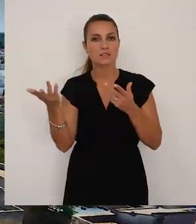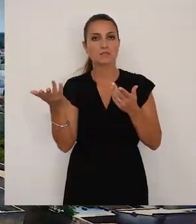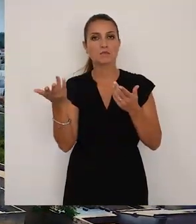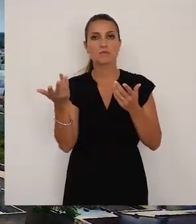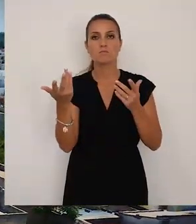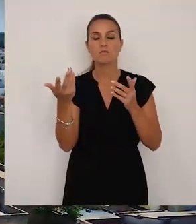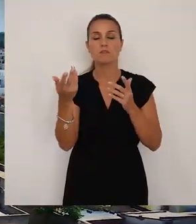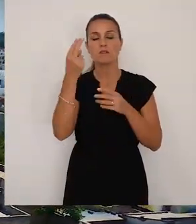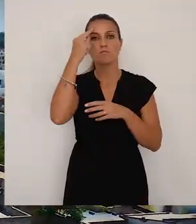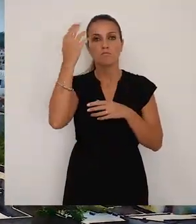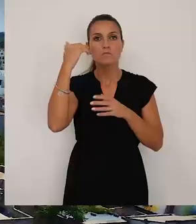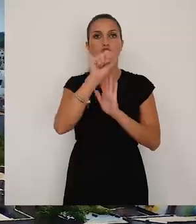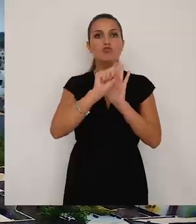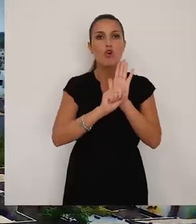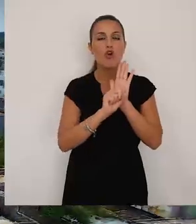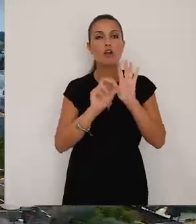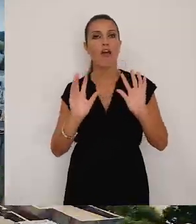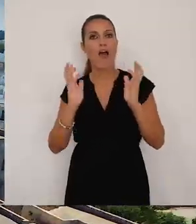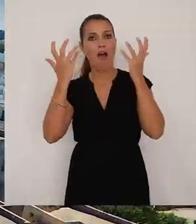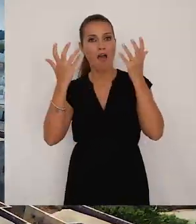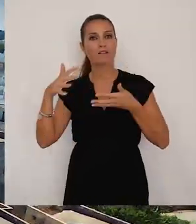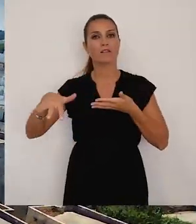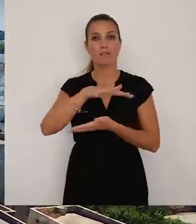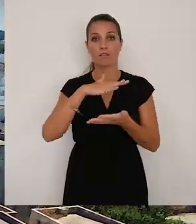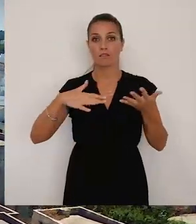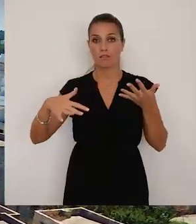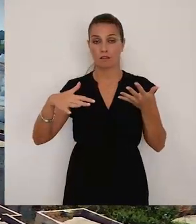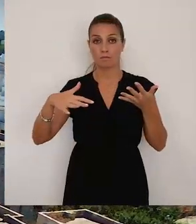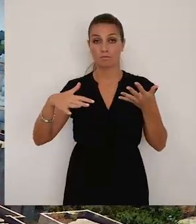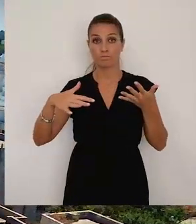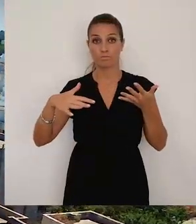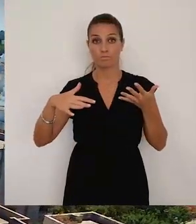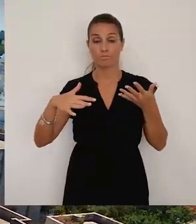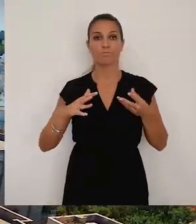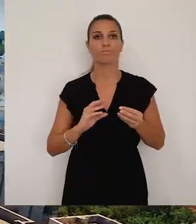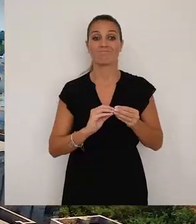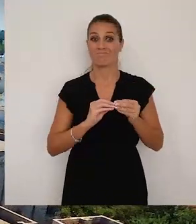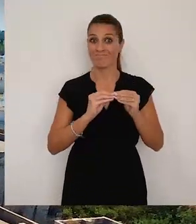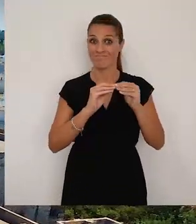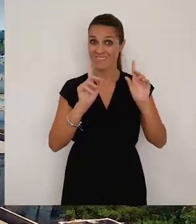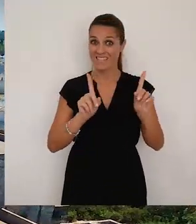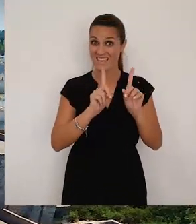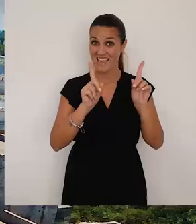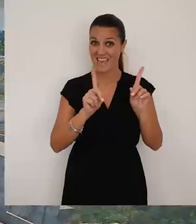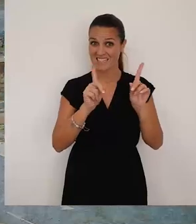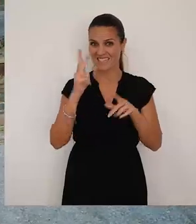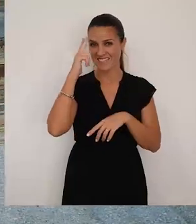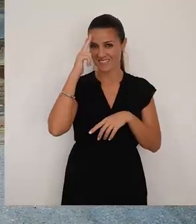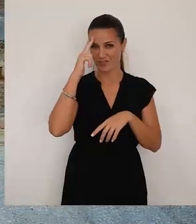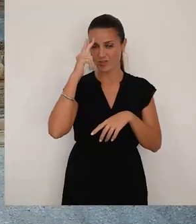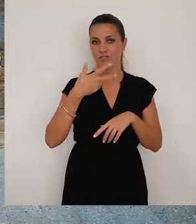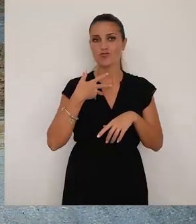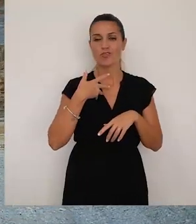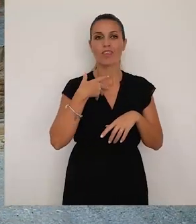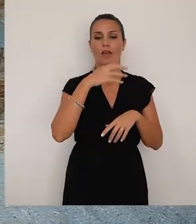storico-artistiche. L'architettura religiosa è espressa dalla